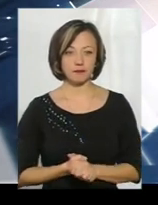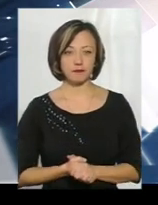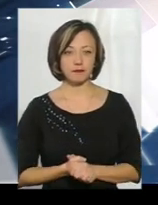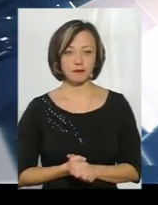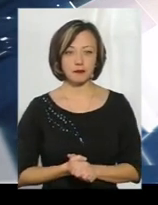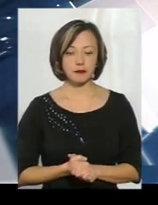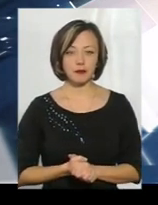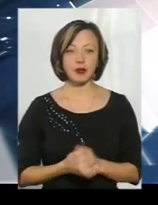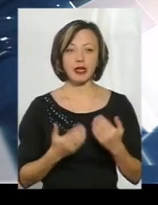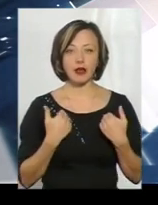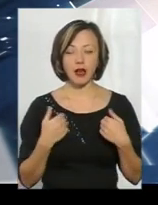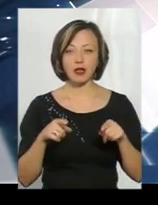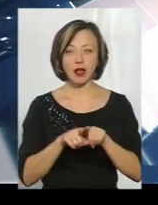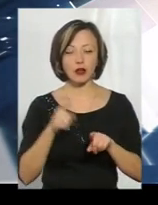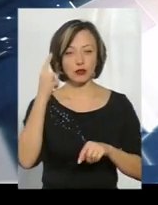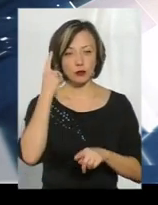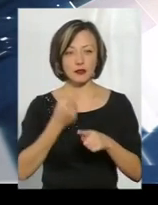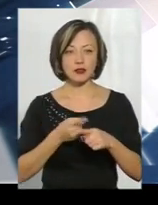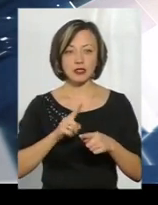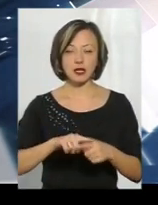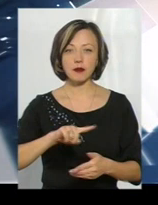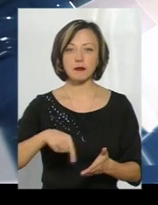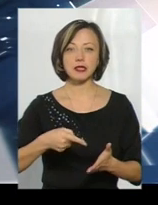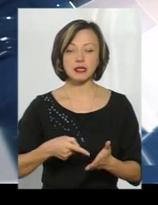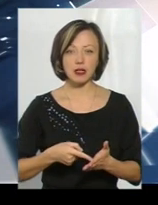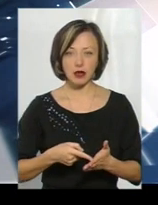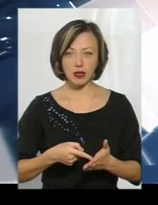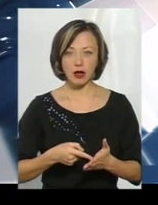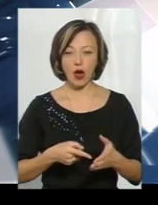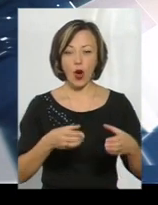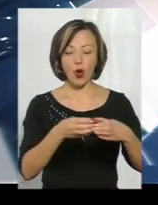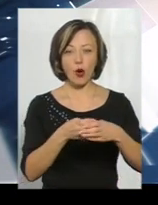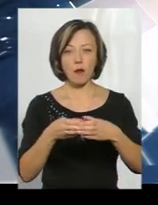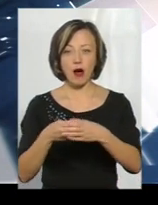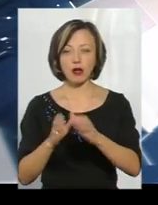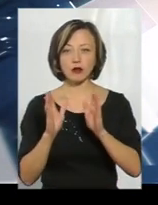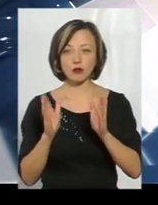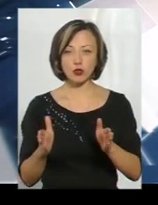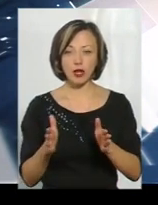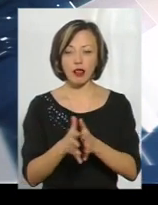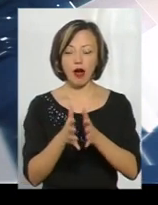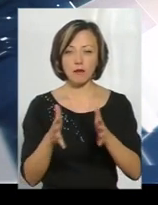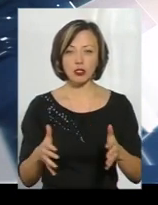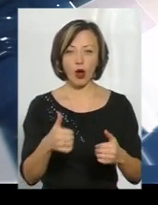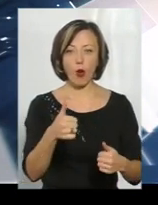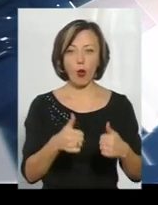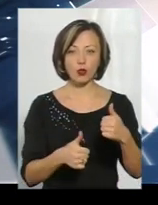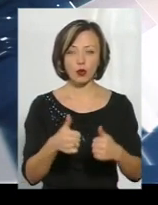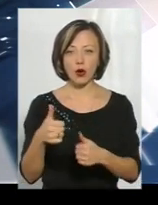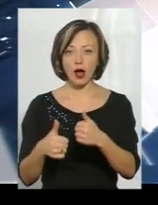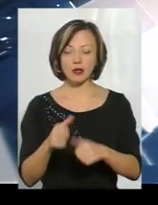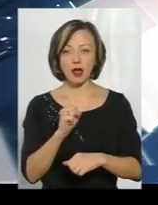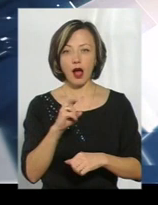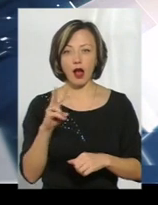Тому я так думаю, що в цих міських громадах буде найбільша конкуренція, але не